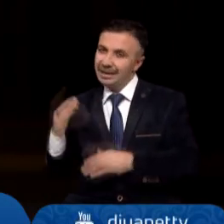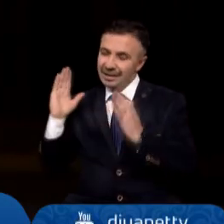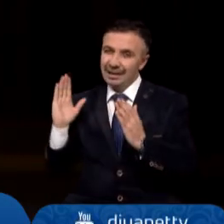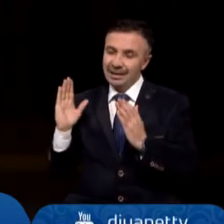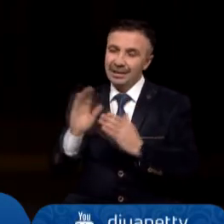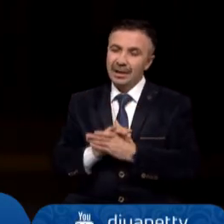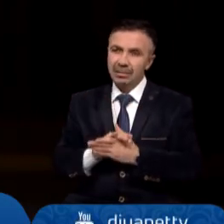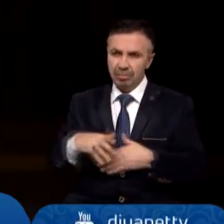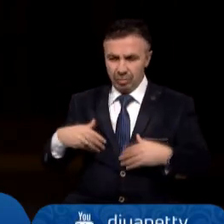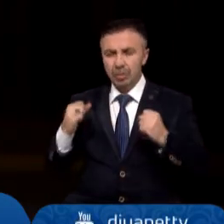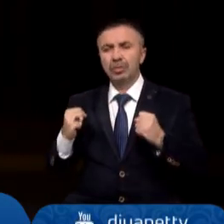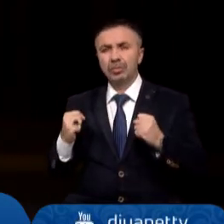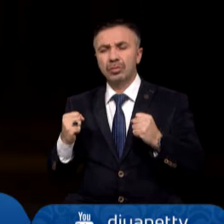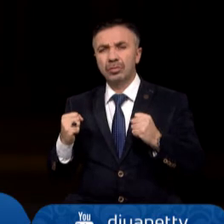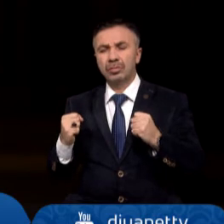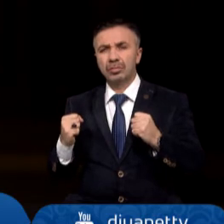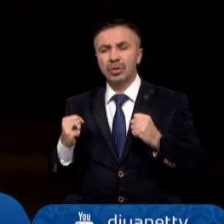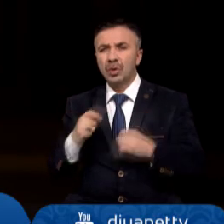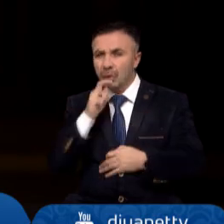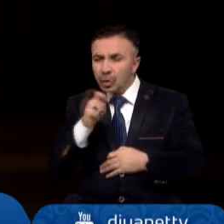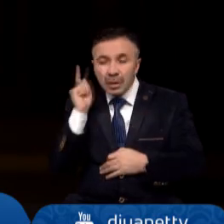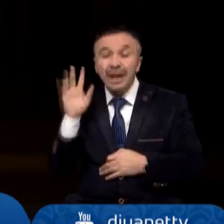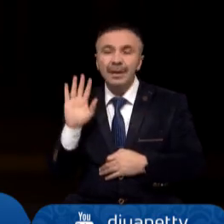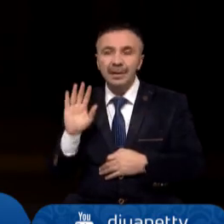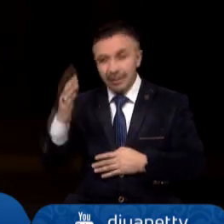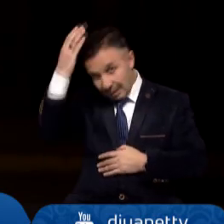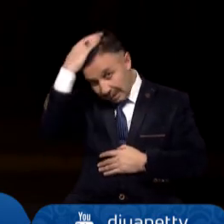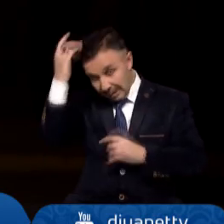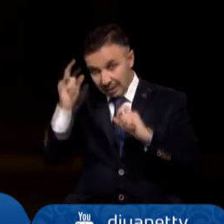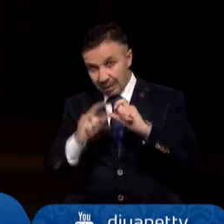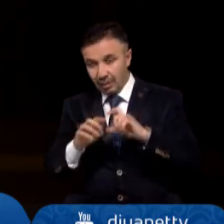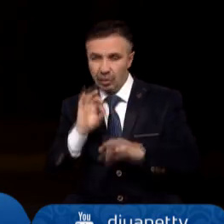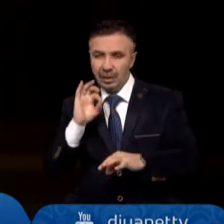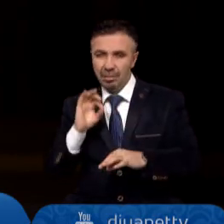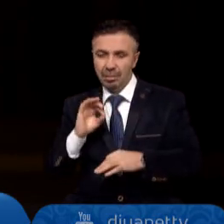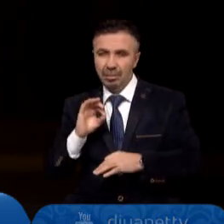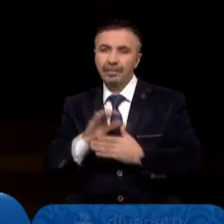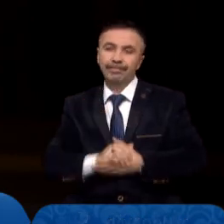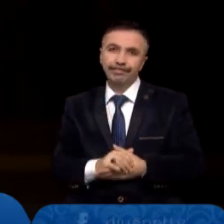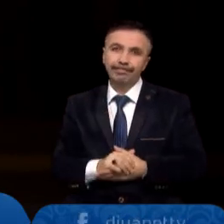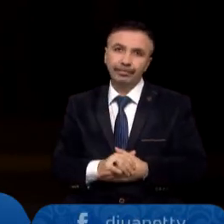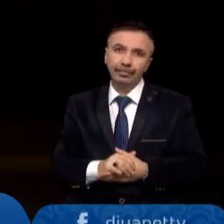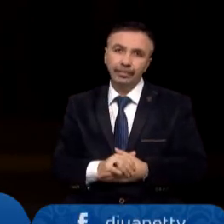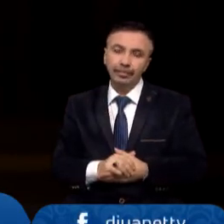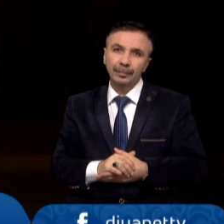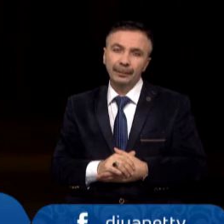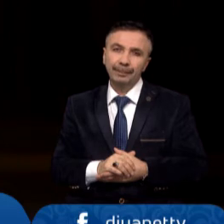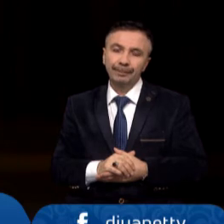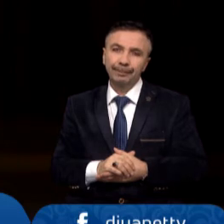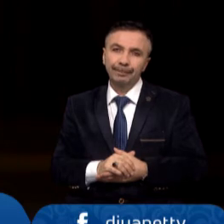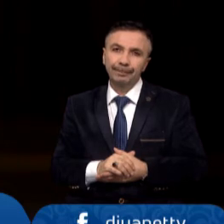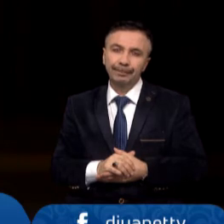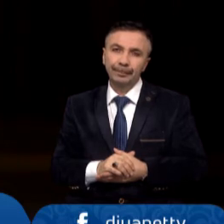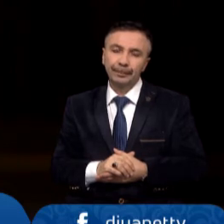annesine karşı da dik durdu azret Osman taviz vermedi